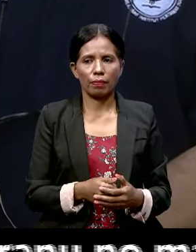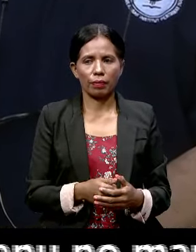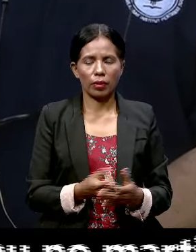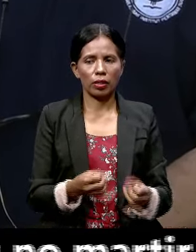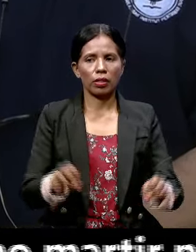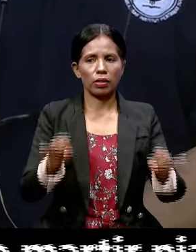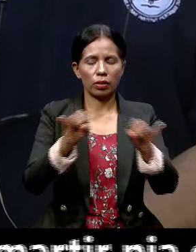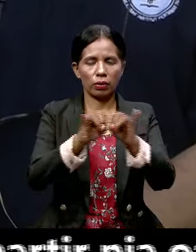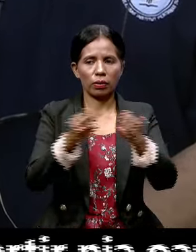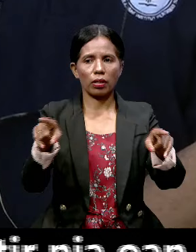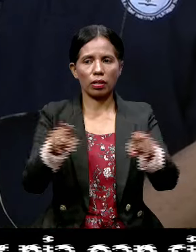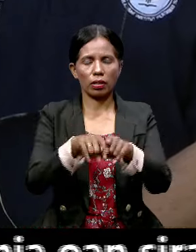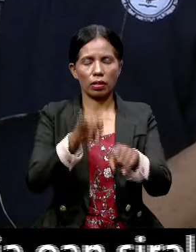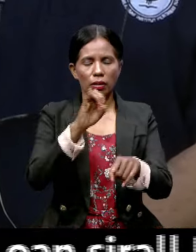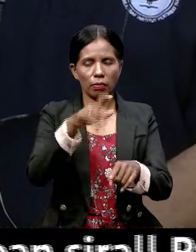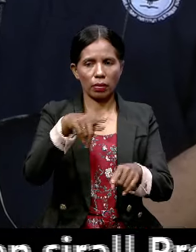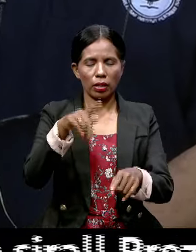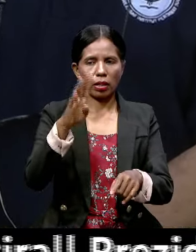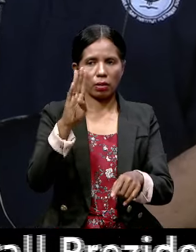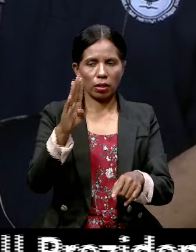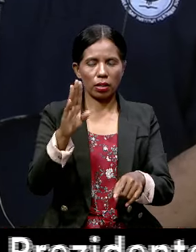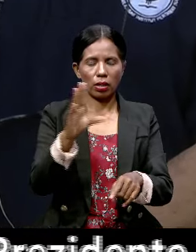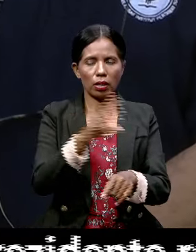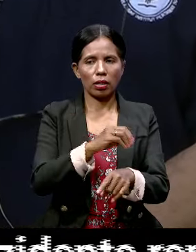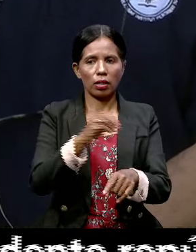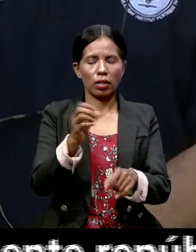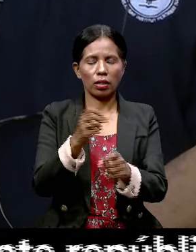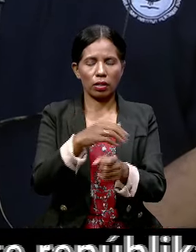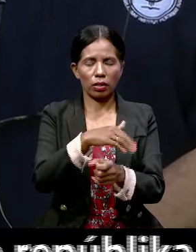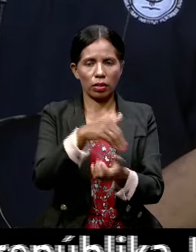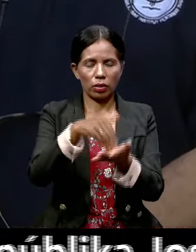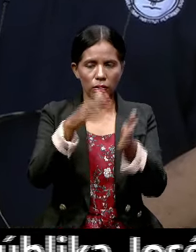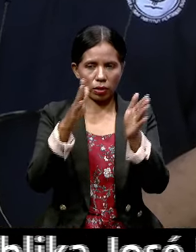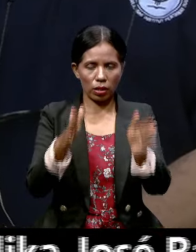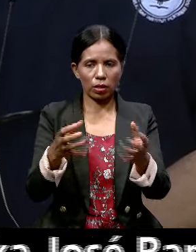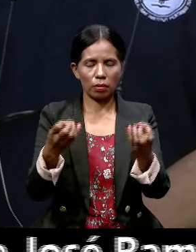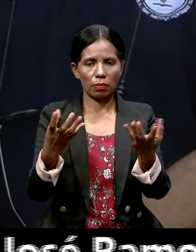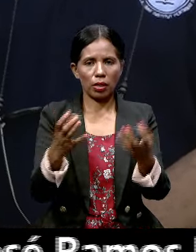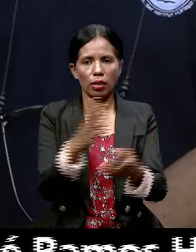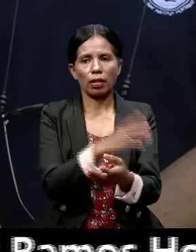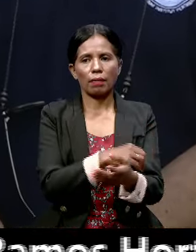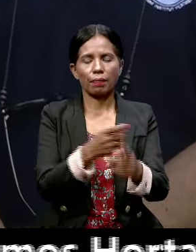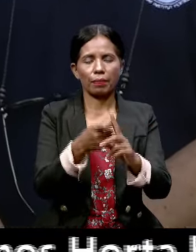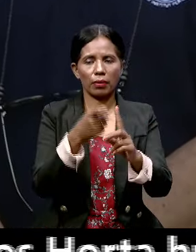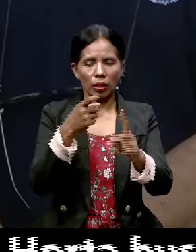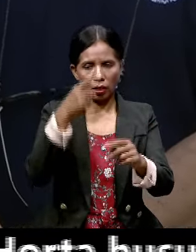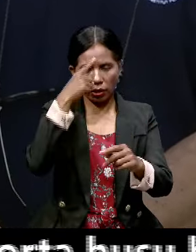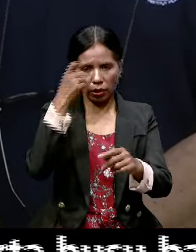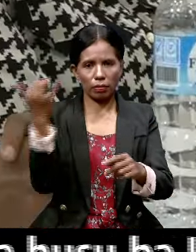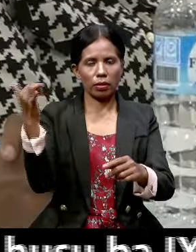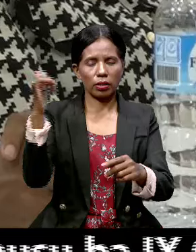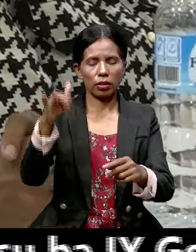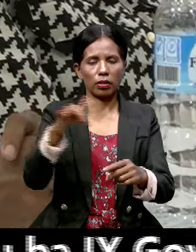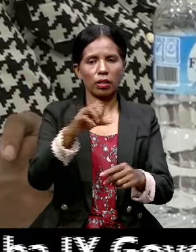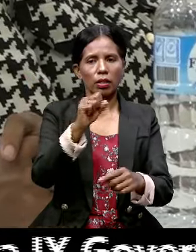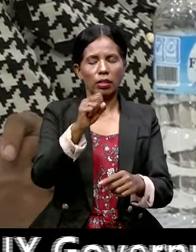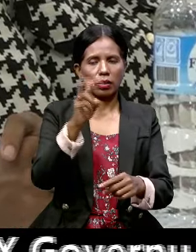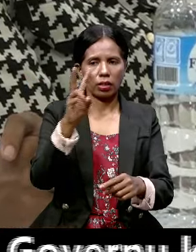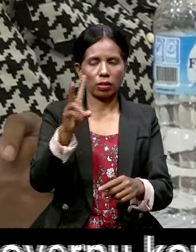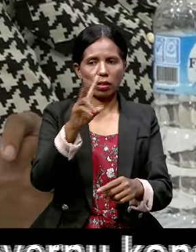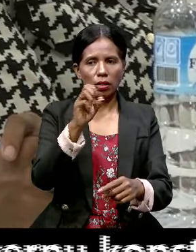institut anesa IPB Bogor mos anesa produsona estudantes lubukida tanto sira ya S1